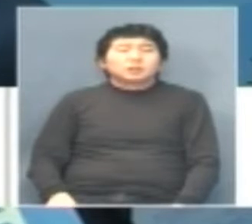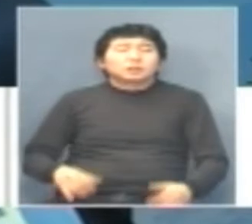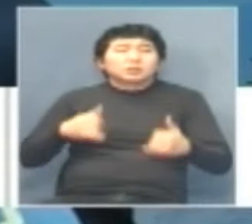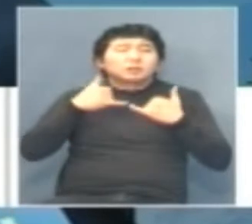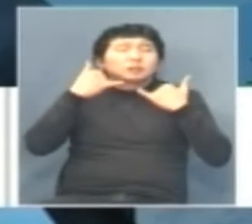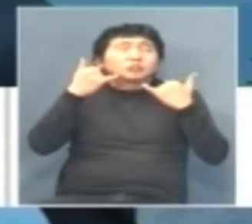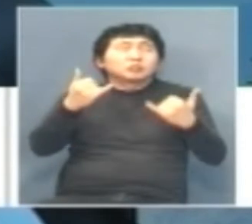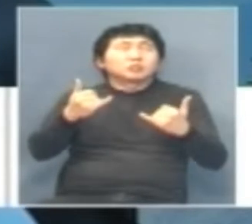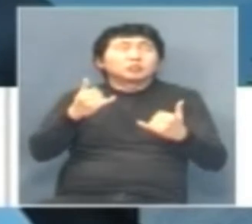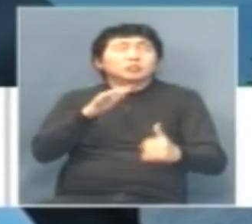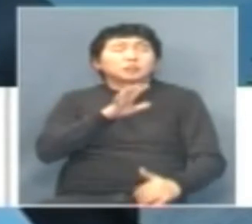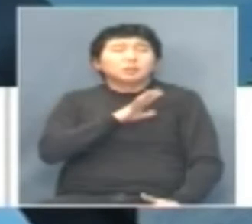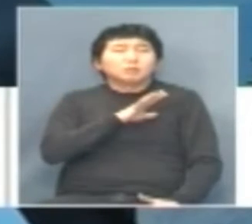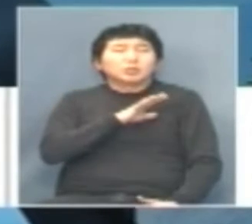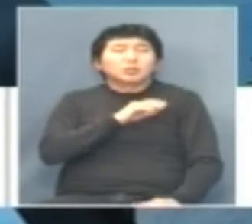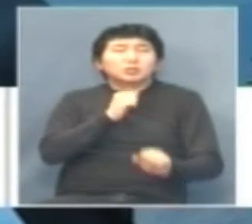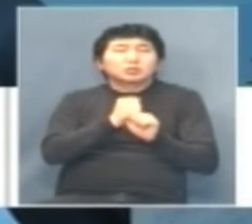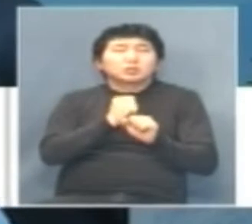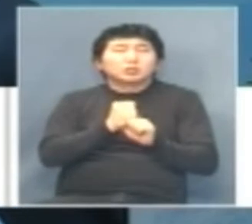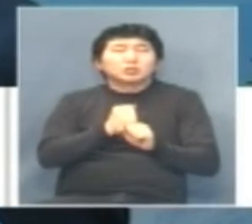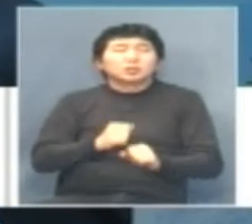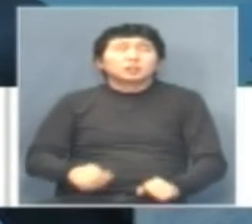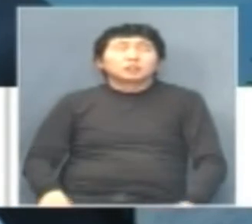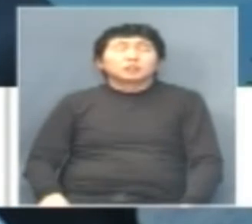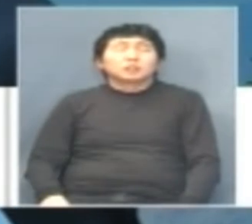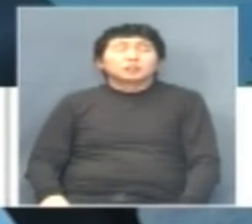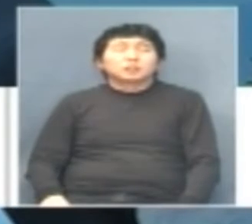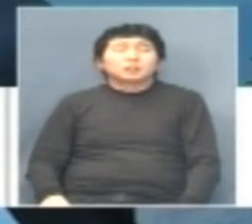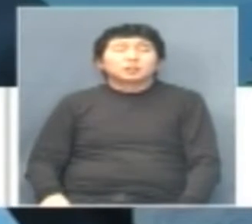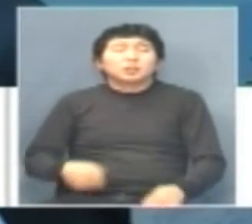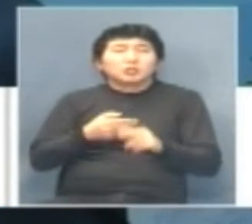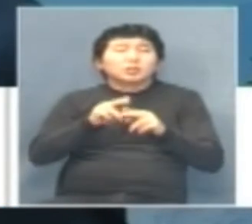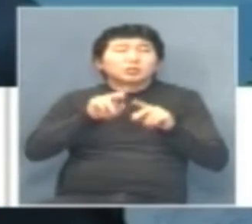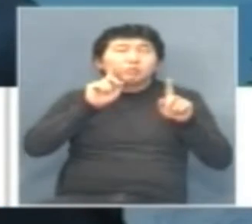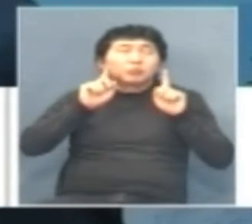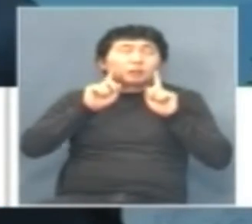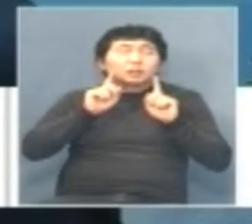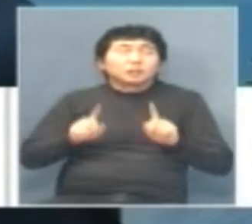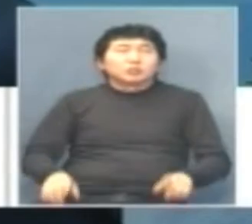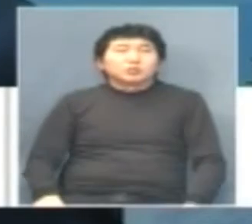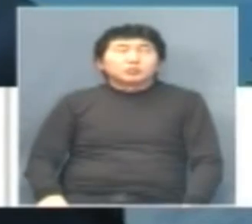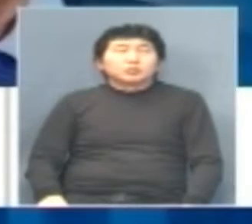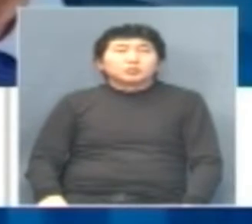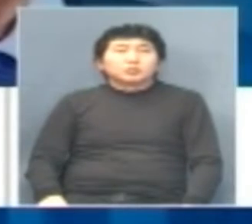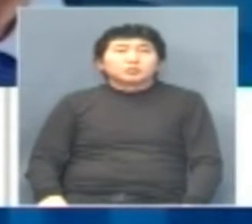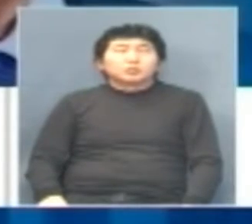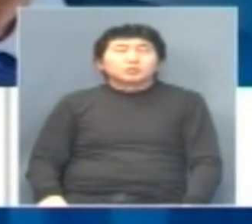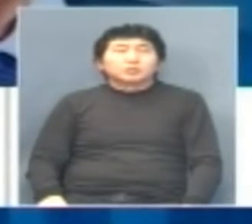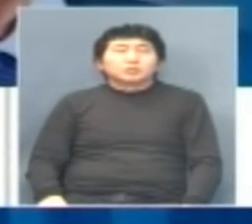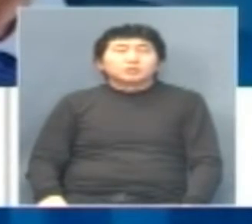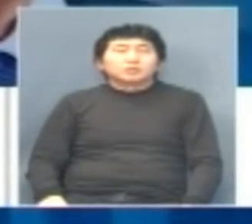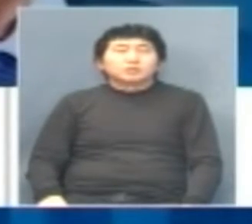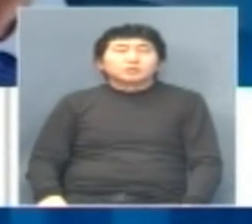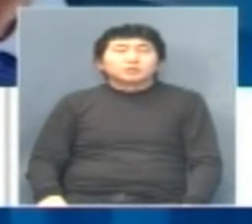отыр. Сондықтан да осы тәуелсіз мемлекетіміздің тұңғыш президентінің күні құтты болсын. Дөңгелек